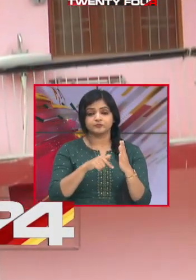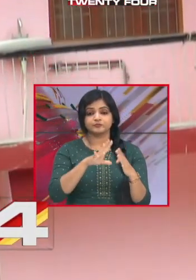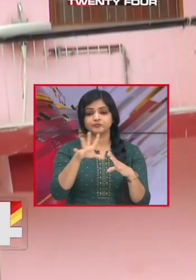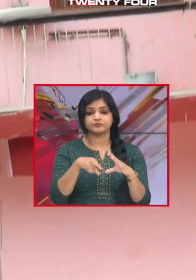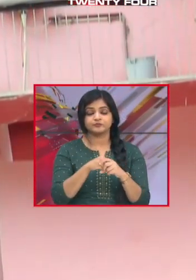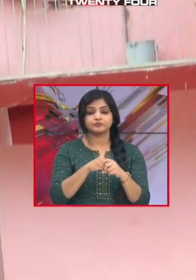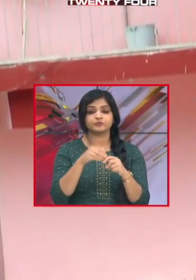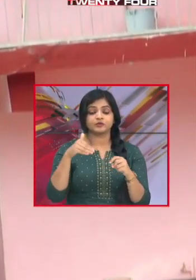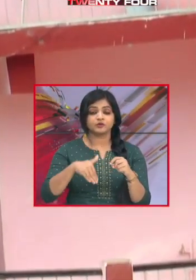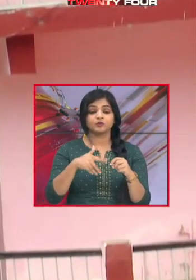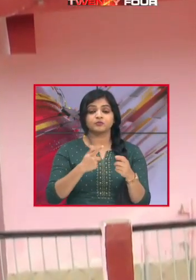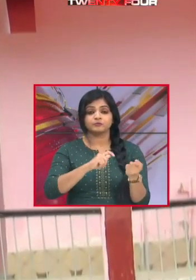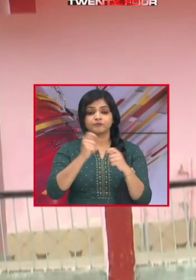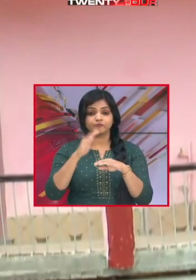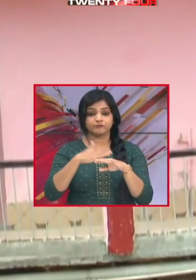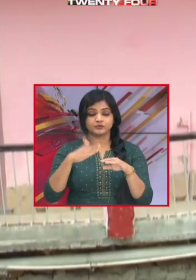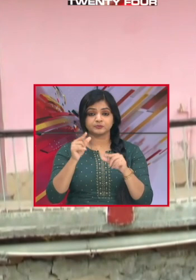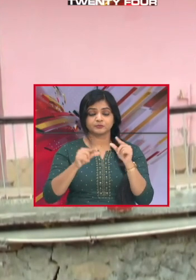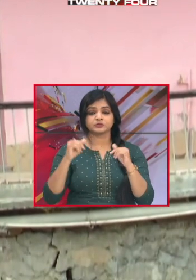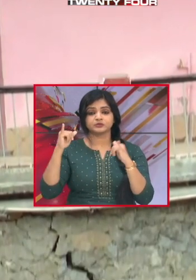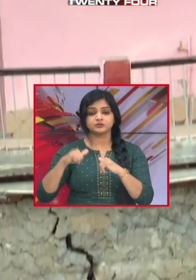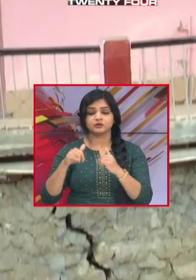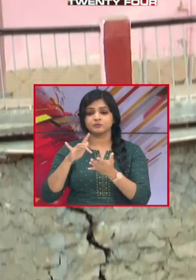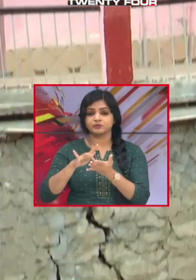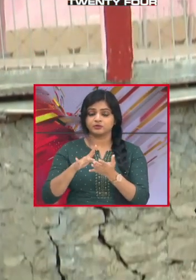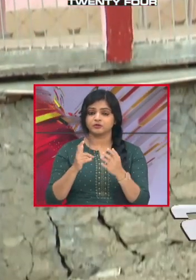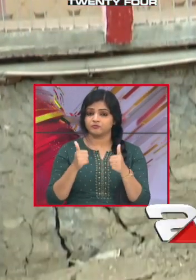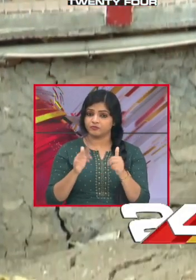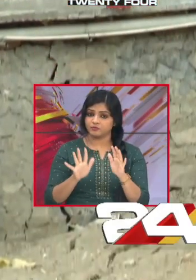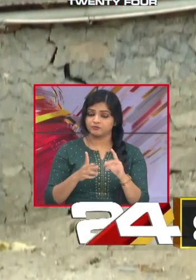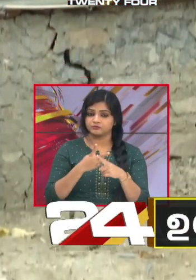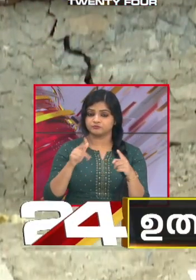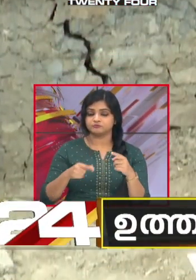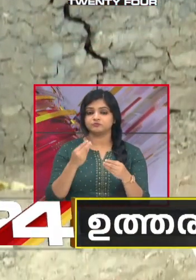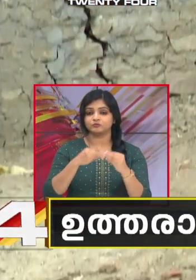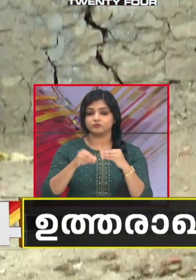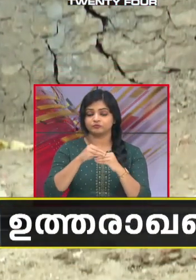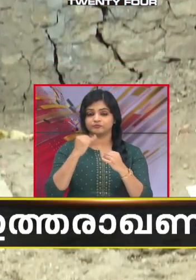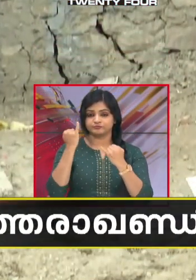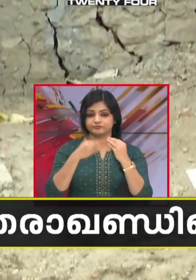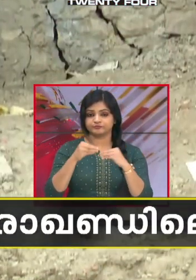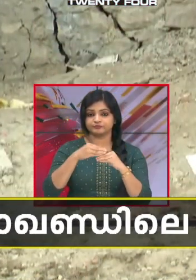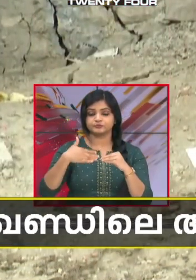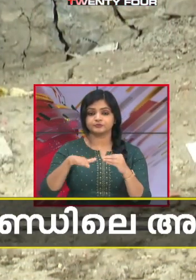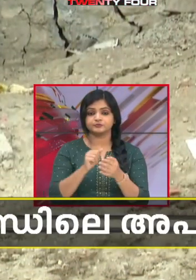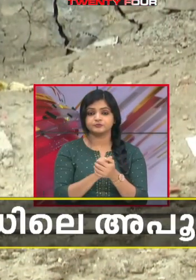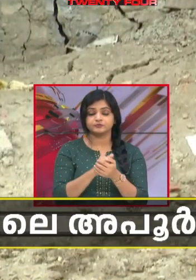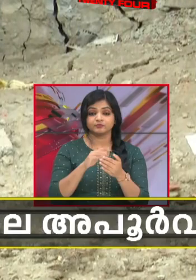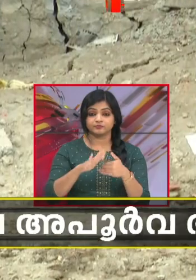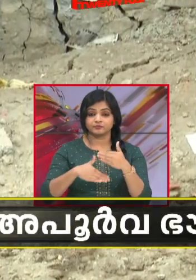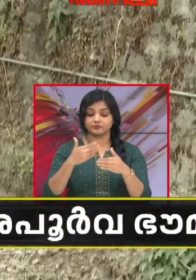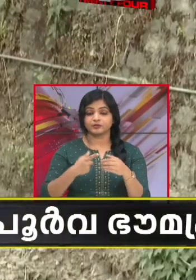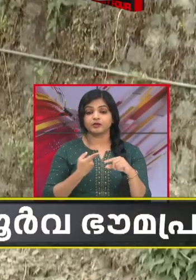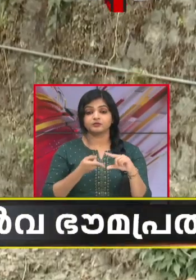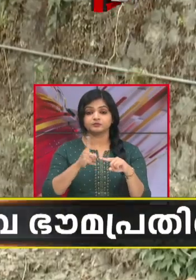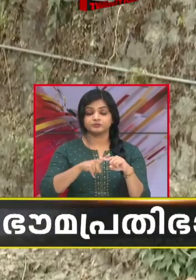ഇതോടൊപ്പം തന്നെ നിലവിൽ മാറ്റിപ്പാർപ്പിച്ചിരിക്കുന്ന ആളുകളുടെ സൗകര്യങ്ങൾ ഒരുക്കുന്നത് അടക്കമുള്ള കാര്യങ്ങൾ തീരുമാനിക്കേണ്ടതുണ്ട്. ഇതിനുശേഷമായിരിക്കും ഈ വിദഗ്ധ